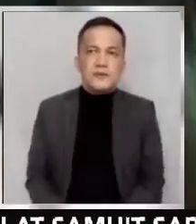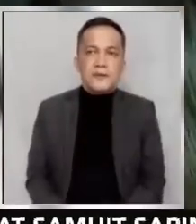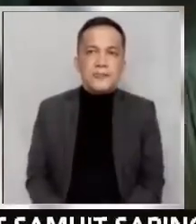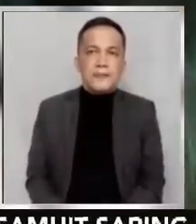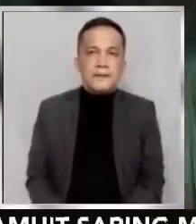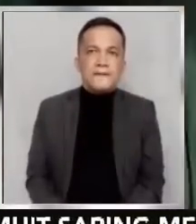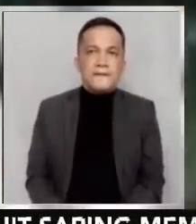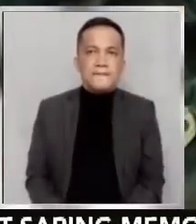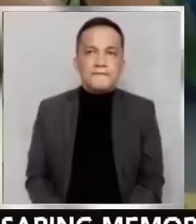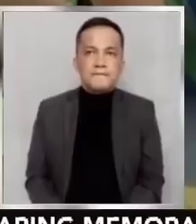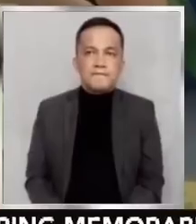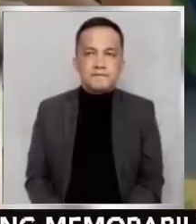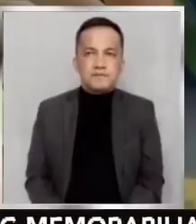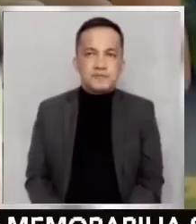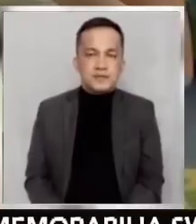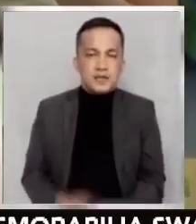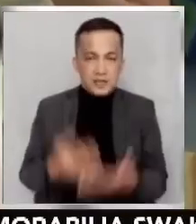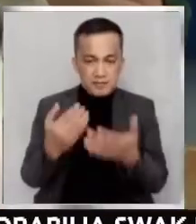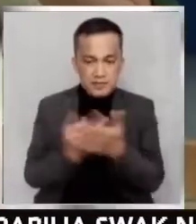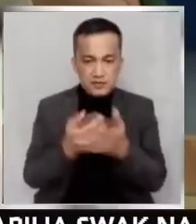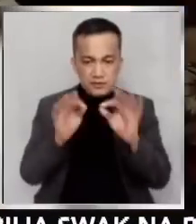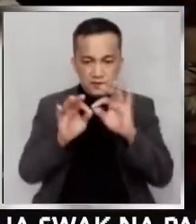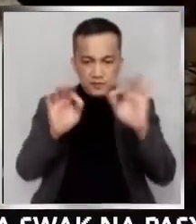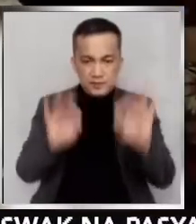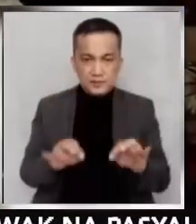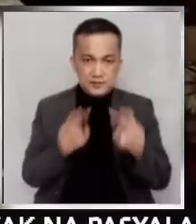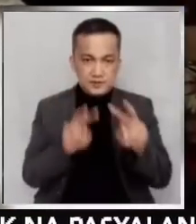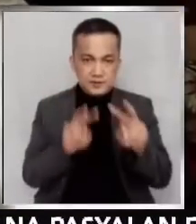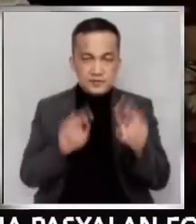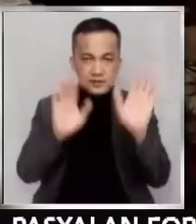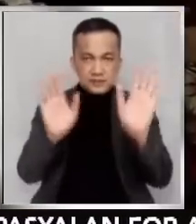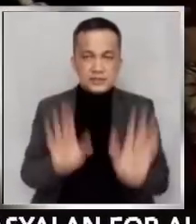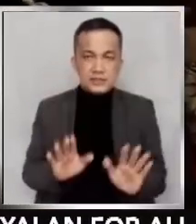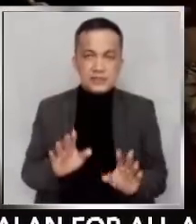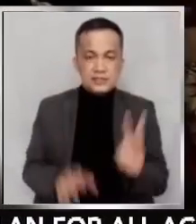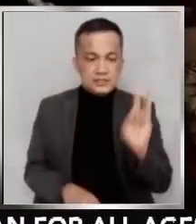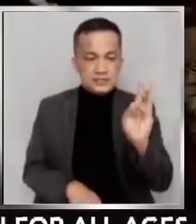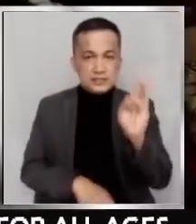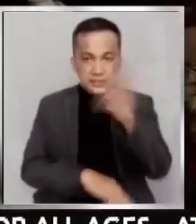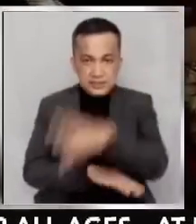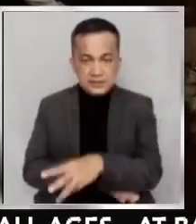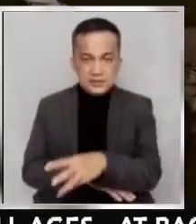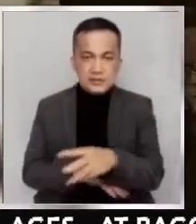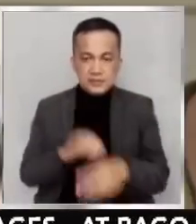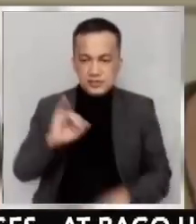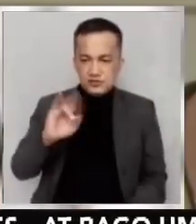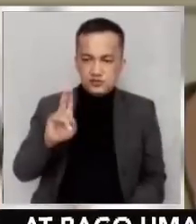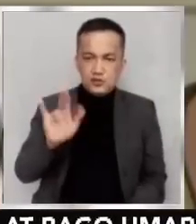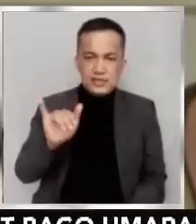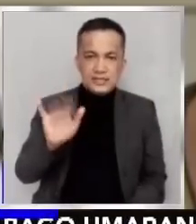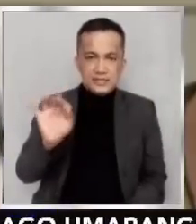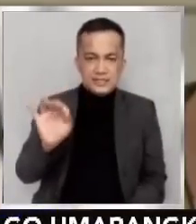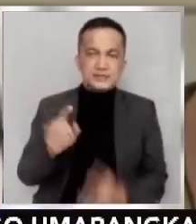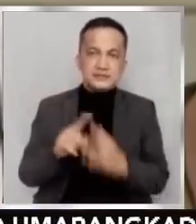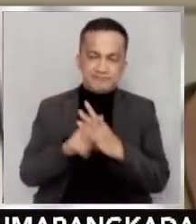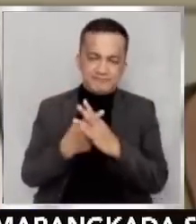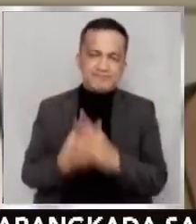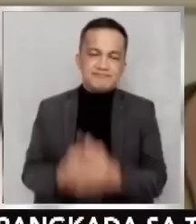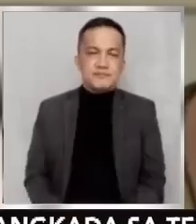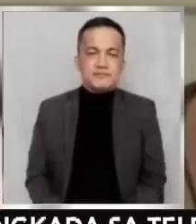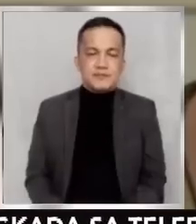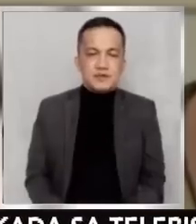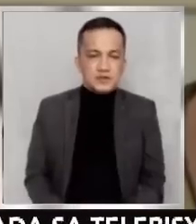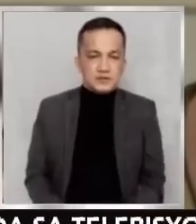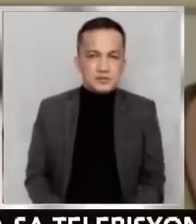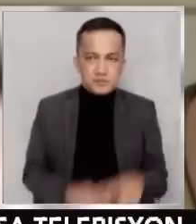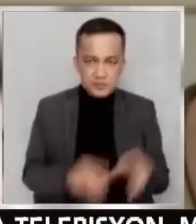Ang bagong format, mapapanood na tuwing Linggo alas 6 ng gabi, simula July 9. We wanted to move it to an earlier